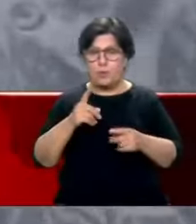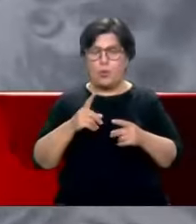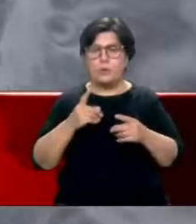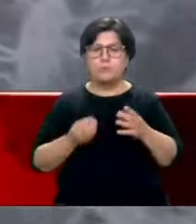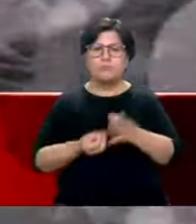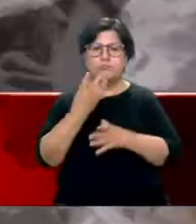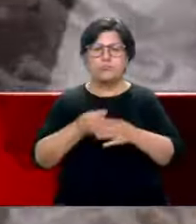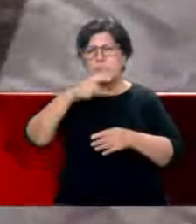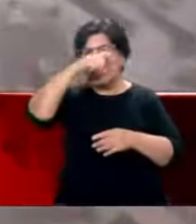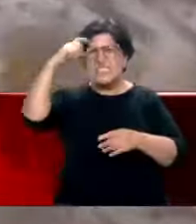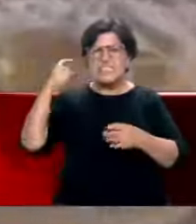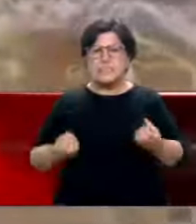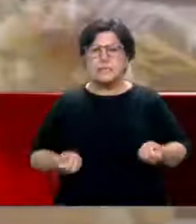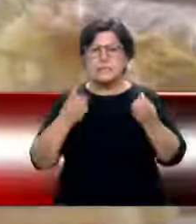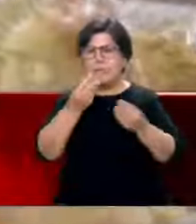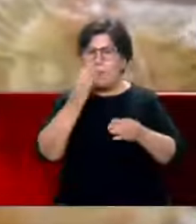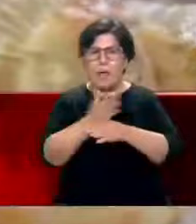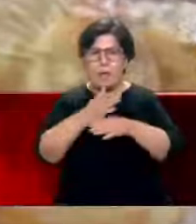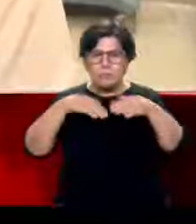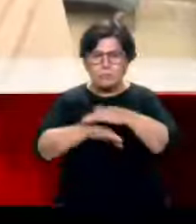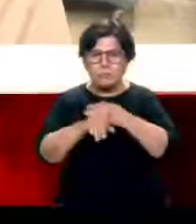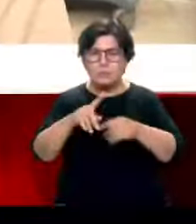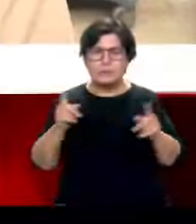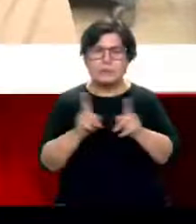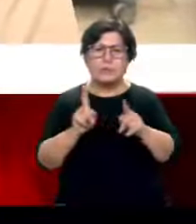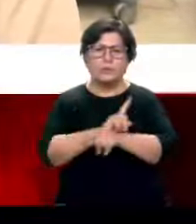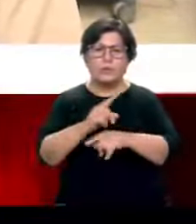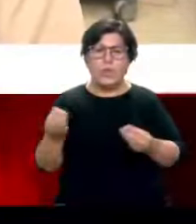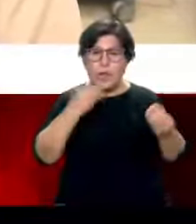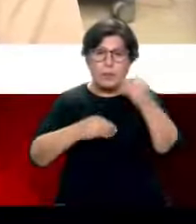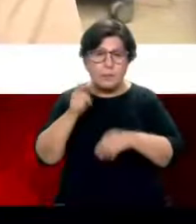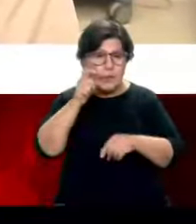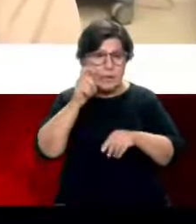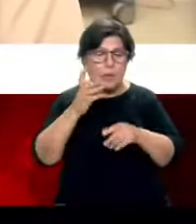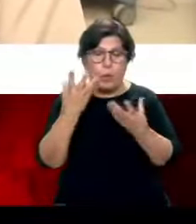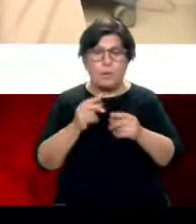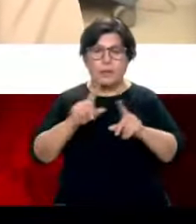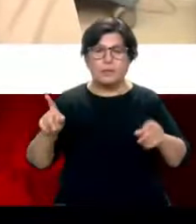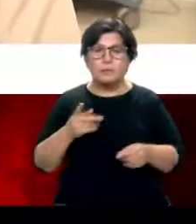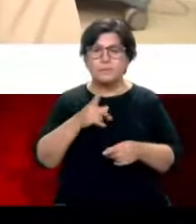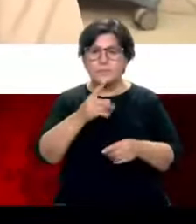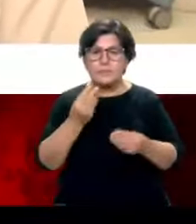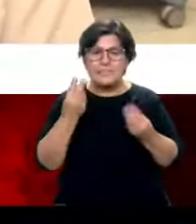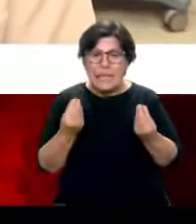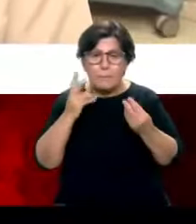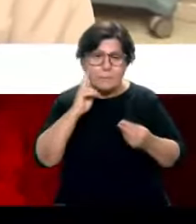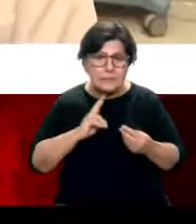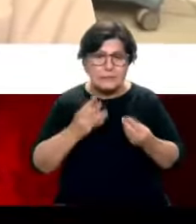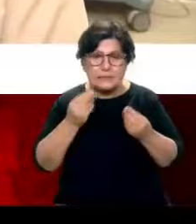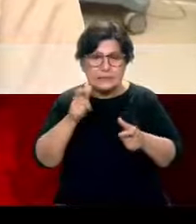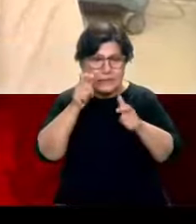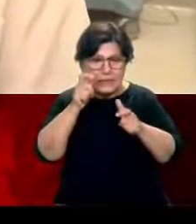Sıcaklık arttıkça besinlerin saklama süresi kısalıyor. Yediklerimize çok dikkat edeceğiz. Hijyeninden emin olmadığımız gıdaları